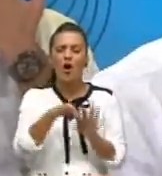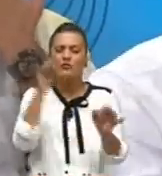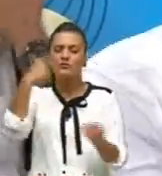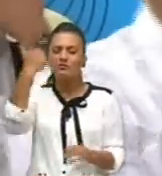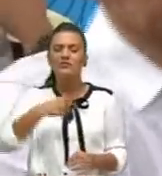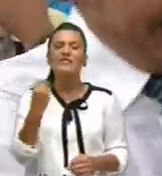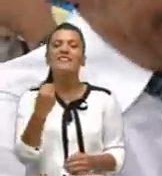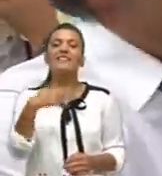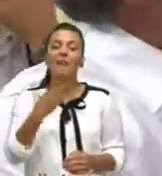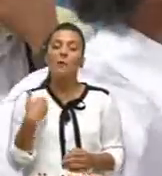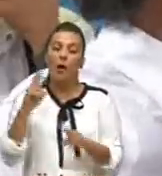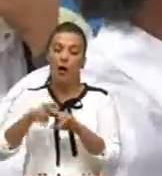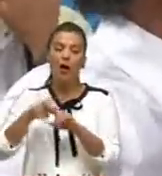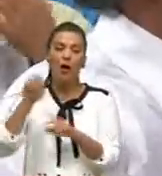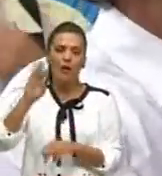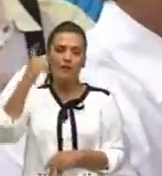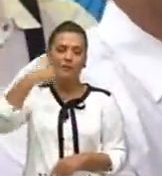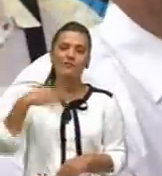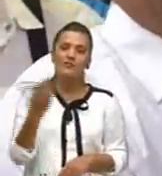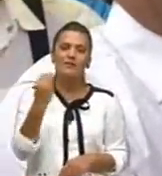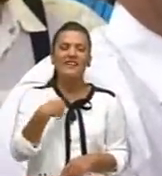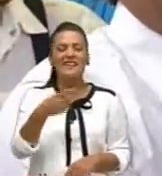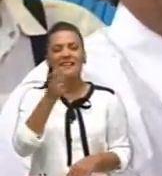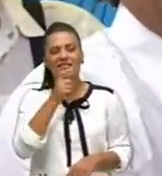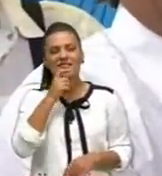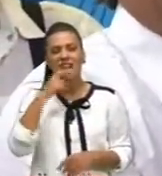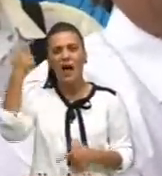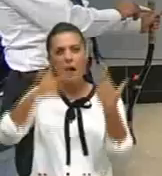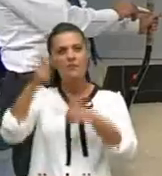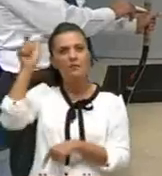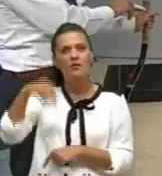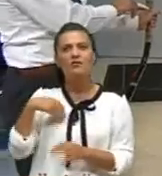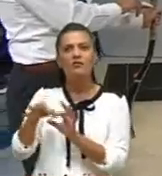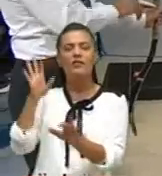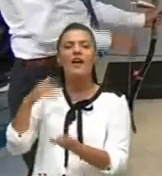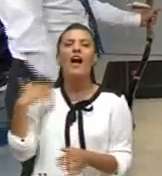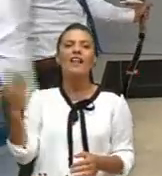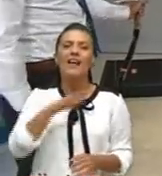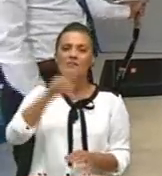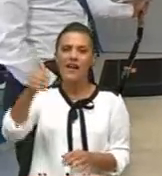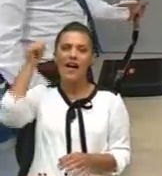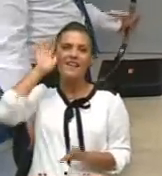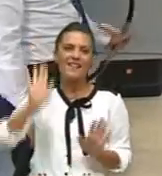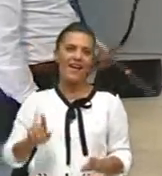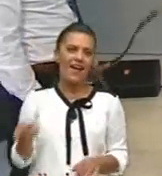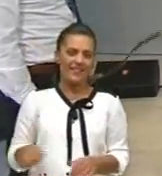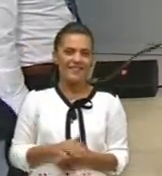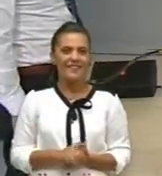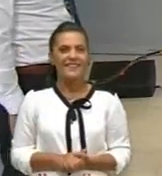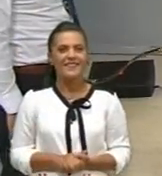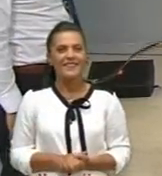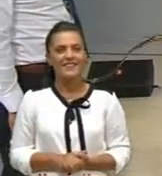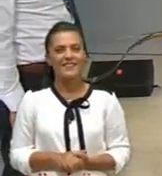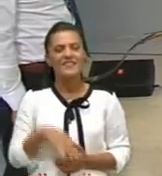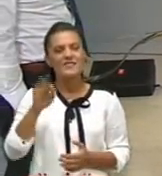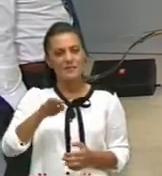güvenmeyin. Buyurun yani, hocam. Yanlışlıkla kameramanı vurursam şaşmayın. Yok Allah'tan yani, arkada şey hepsi. Evet. Buyurun. Şimdi